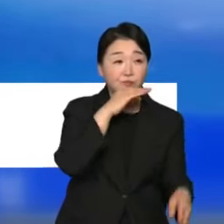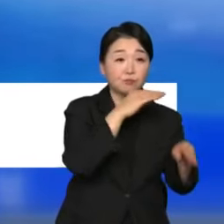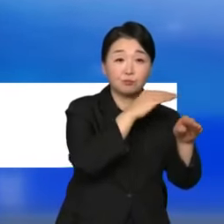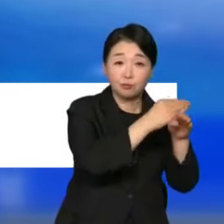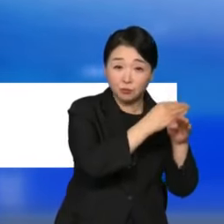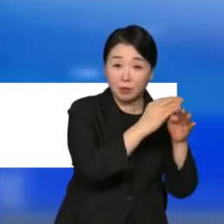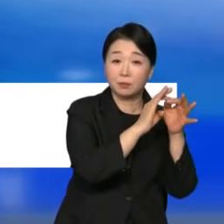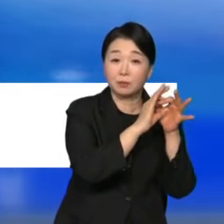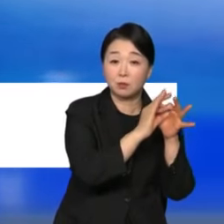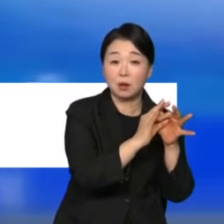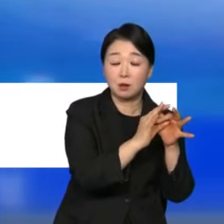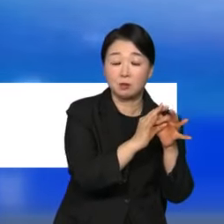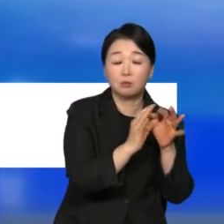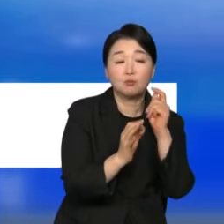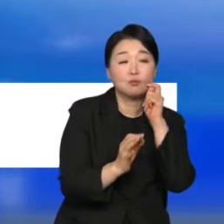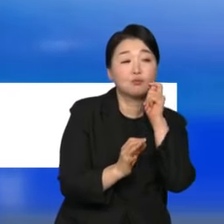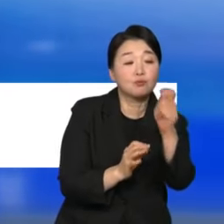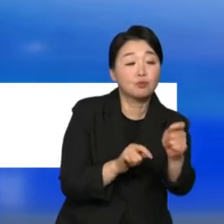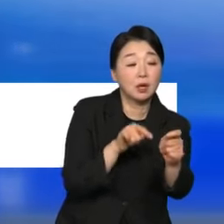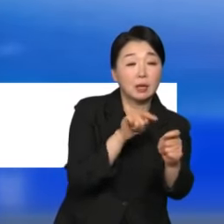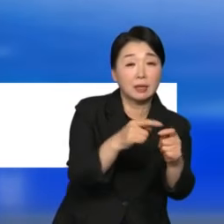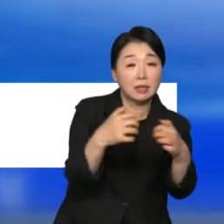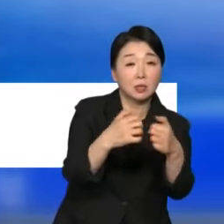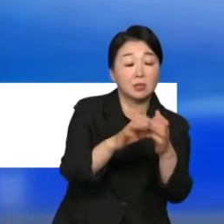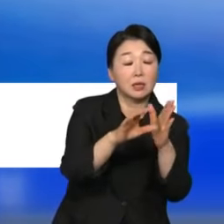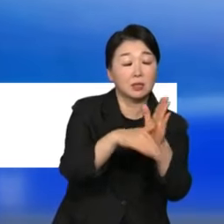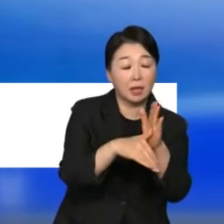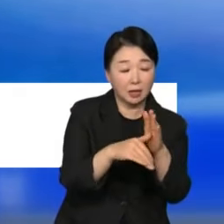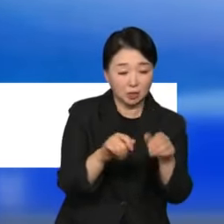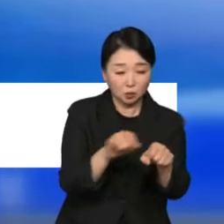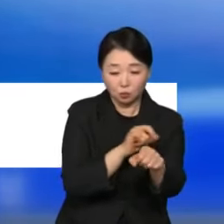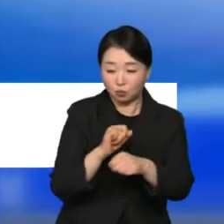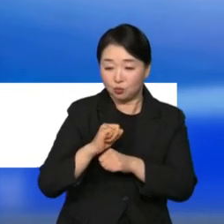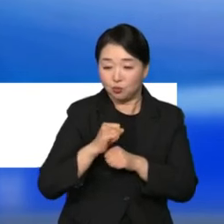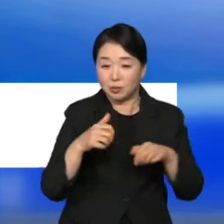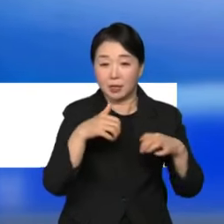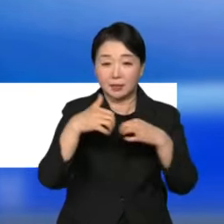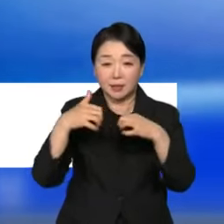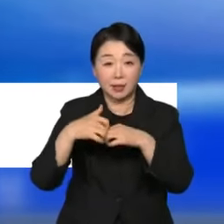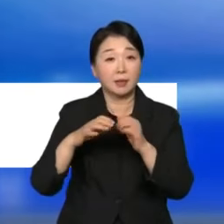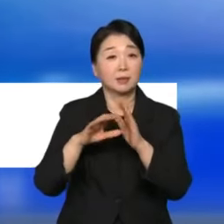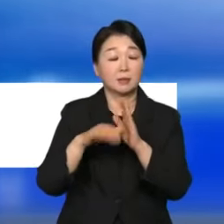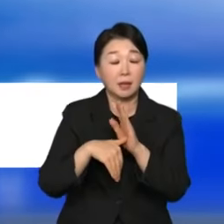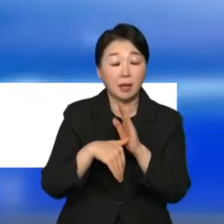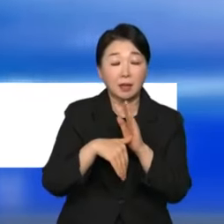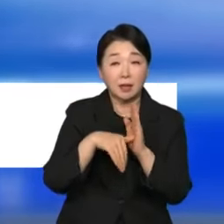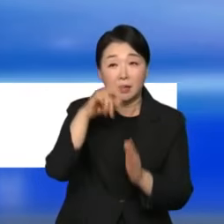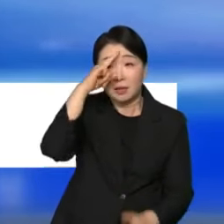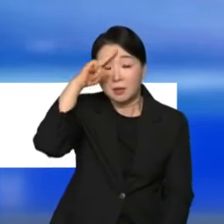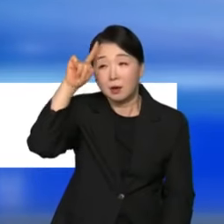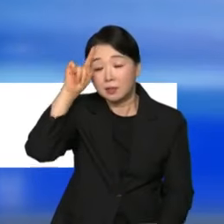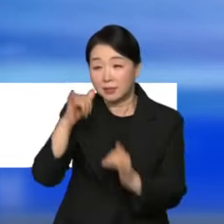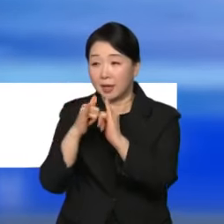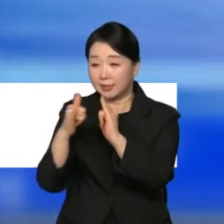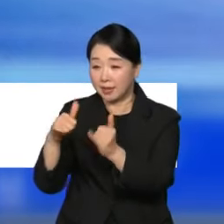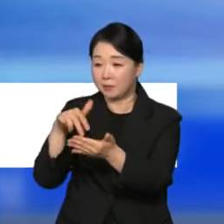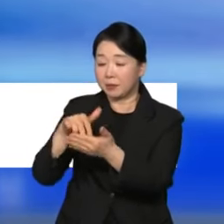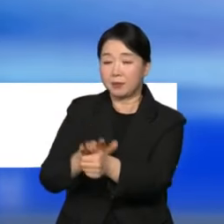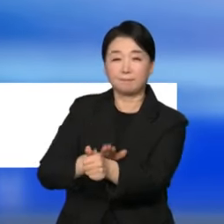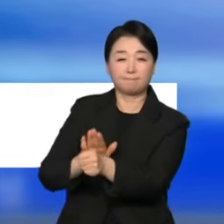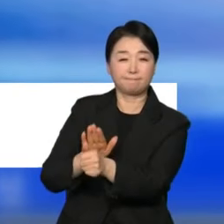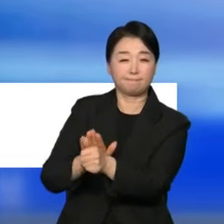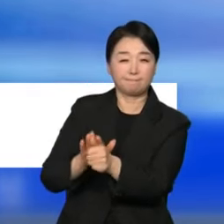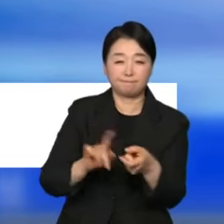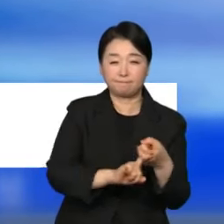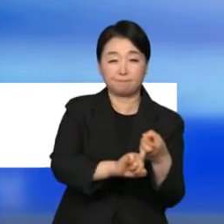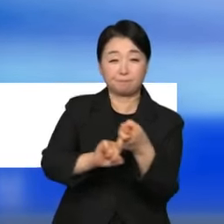조선민주주의인민공화국이 우크라이나에서의 특수군사작전과 관련한 러시아 정부와 인민의 입장에 전적인 지지와